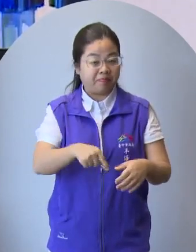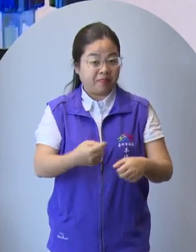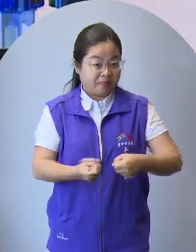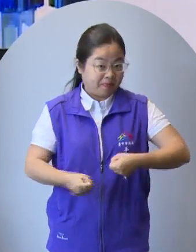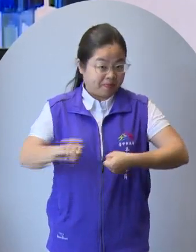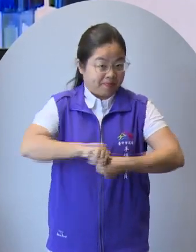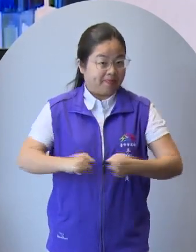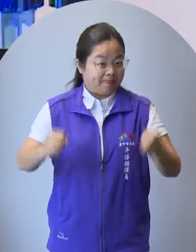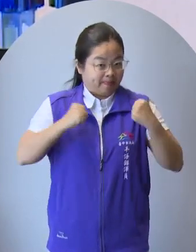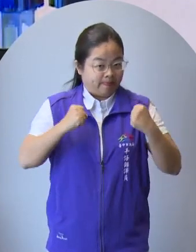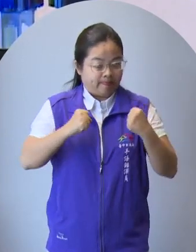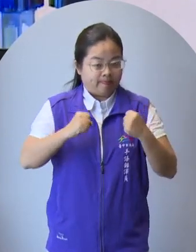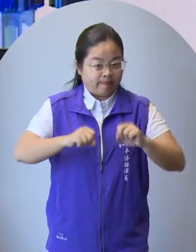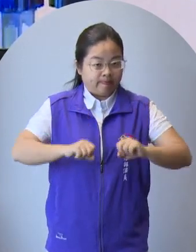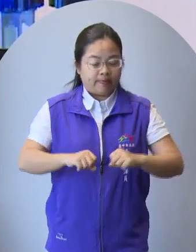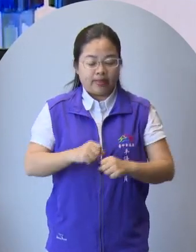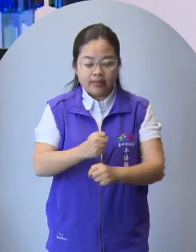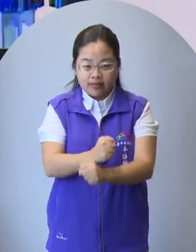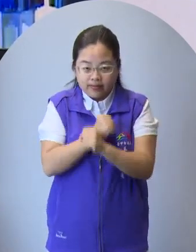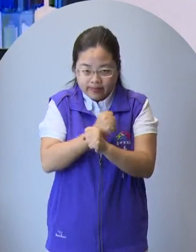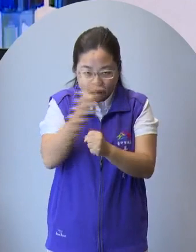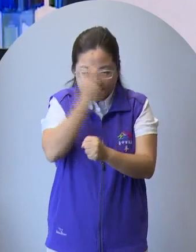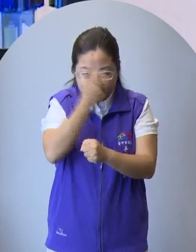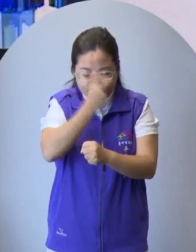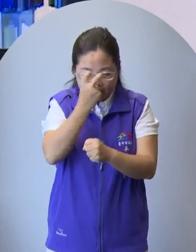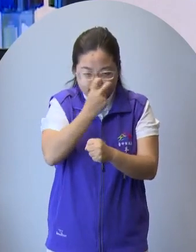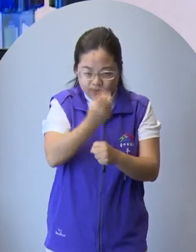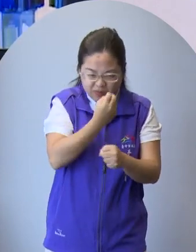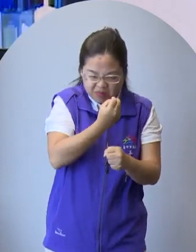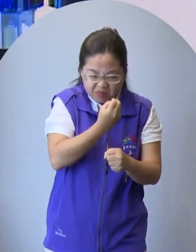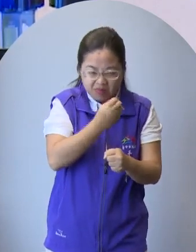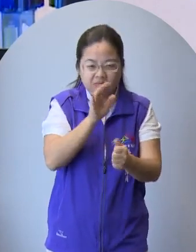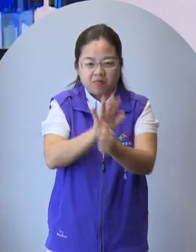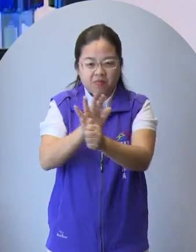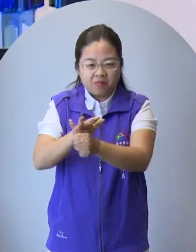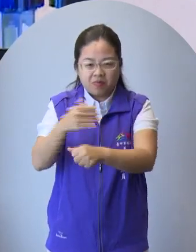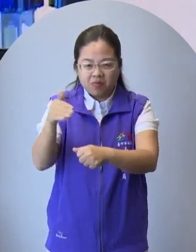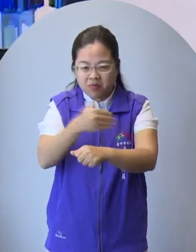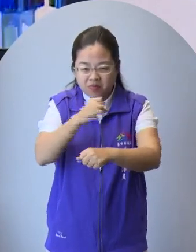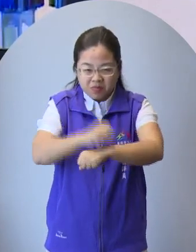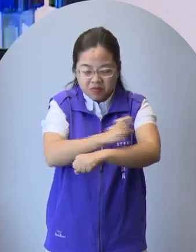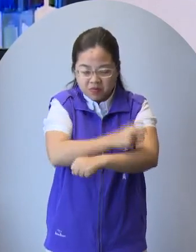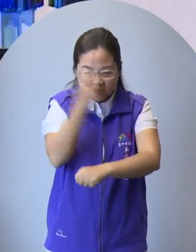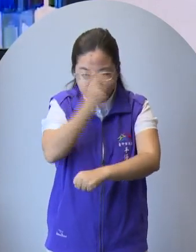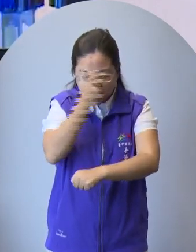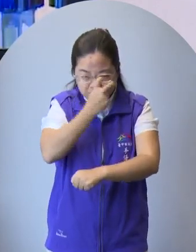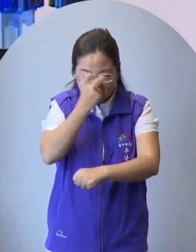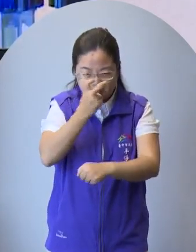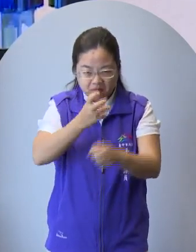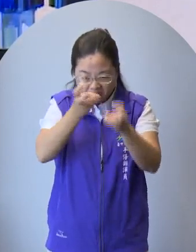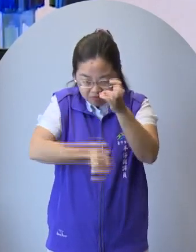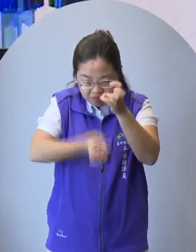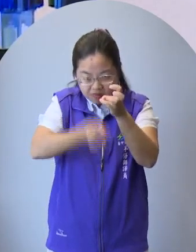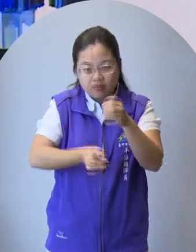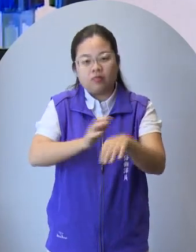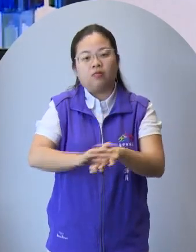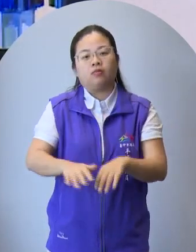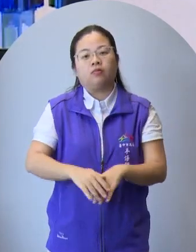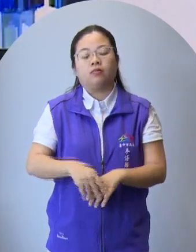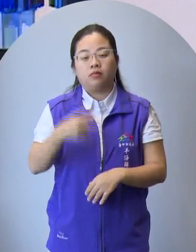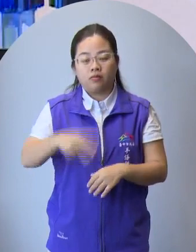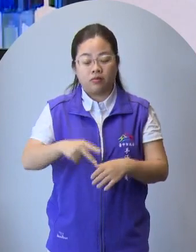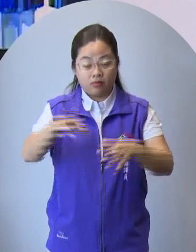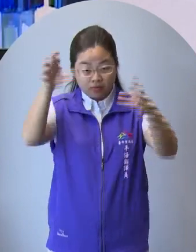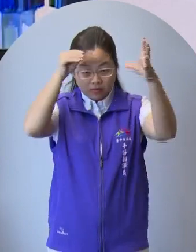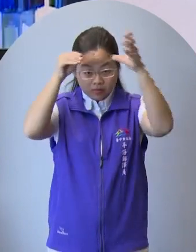强相关食品的检验，为民众把关哈，为民众把关，而且相关的资